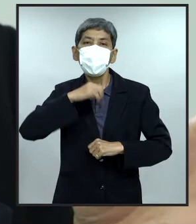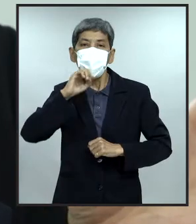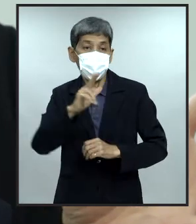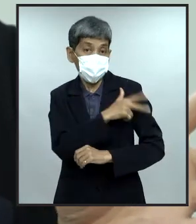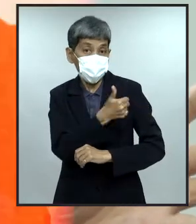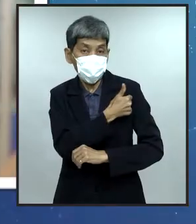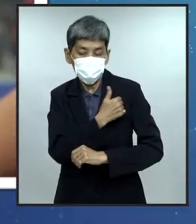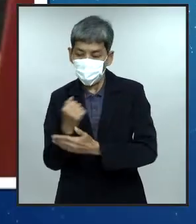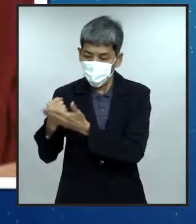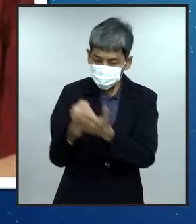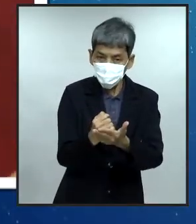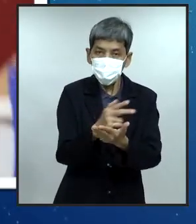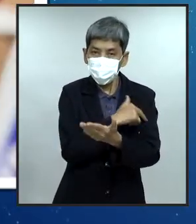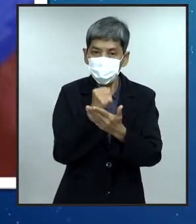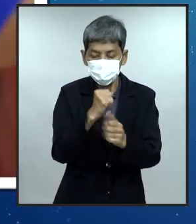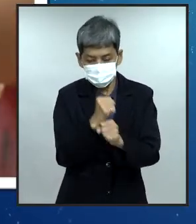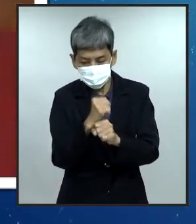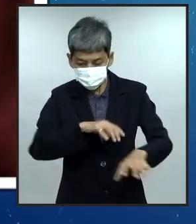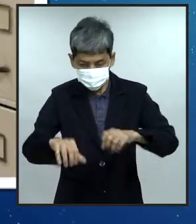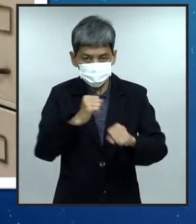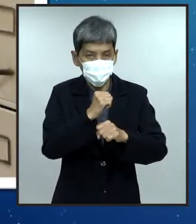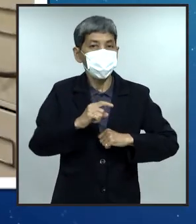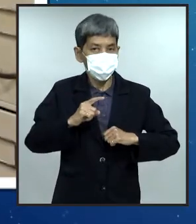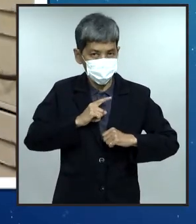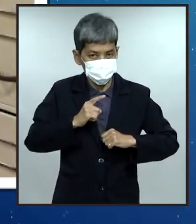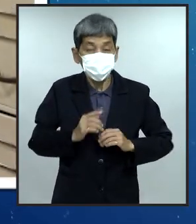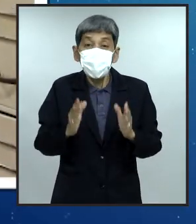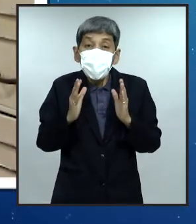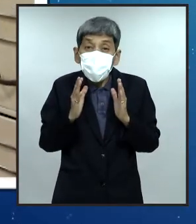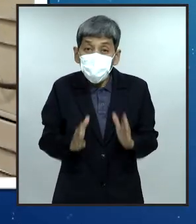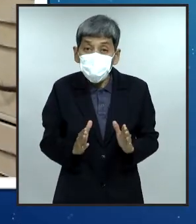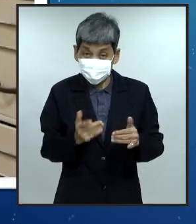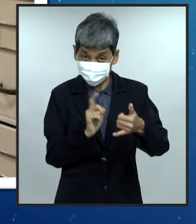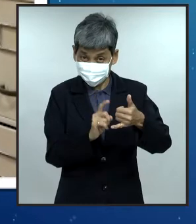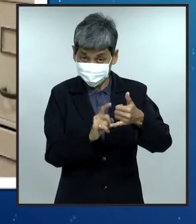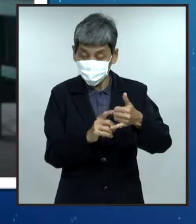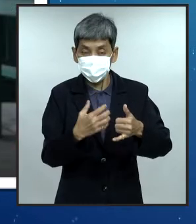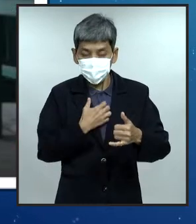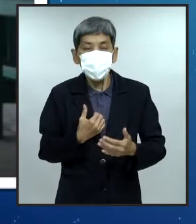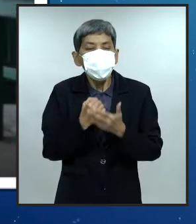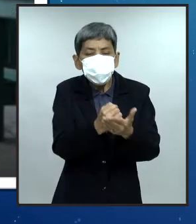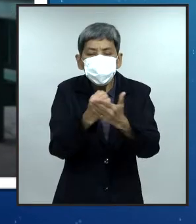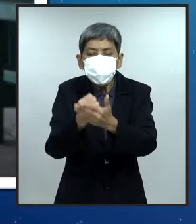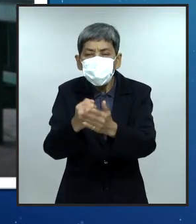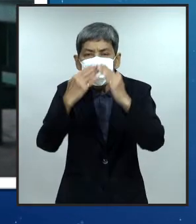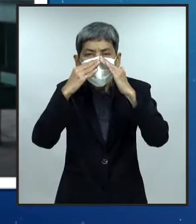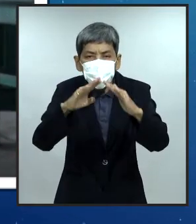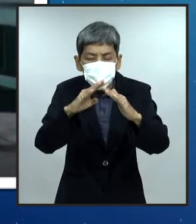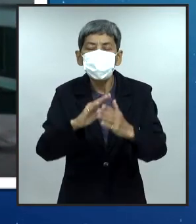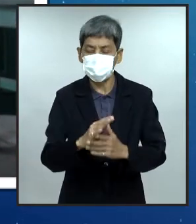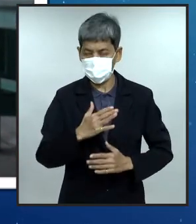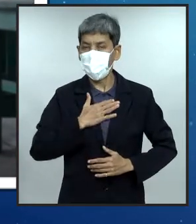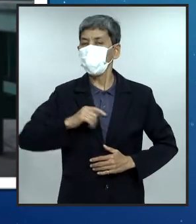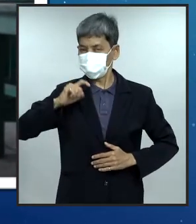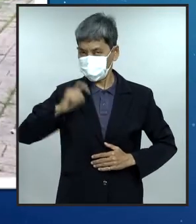ข้ามาทำในเรื่องนี้แล้วก็คนที่จะเข้าไปช่วยคนไข้เนี่ยเราก็ต้